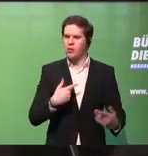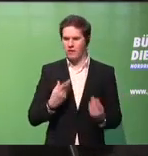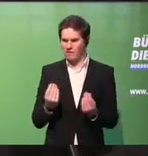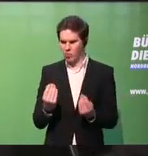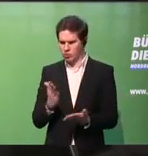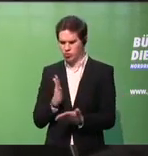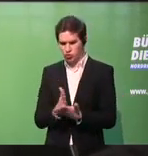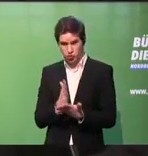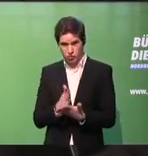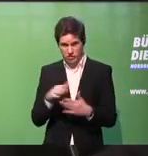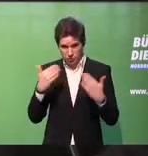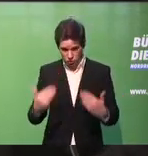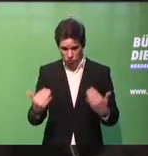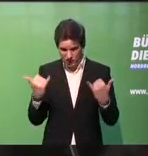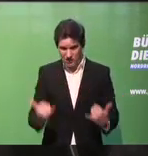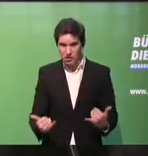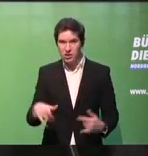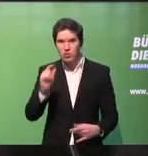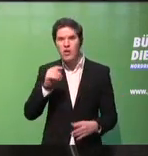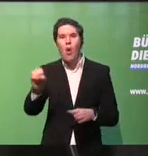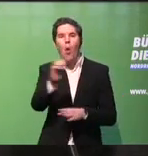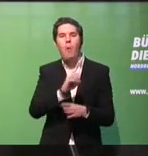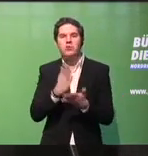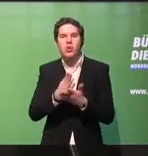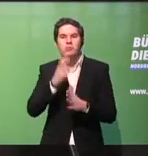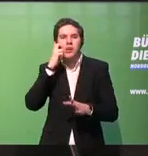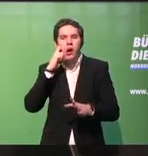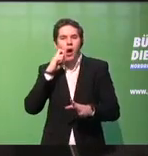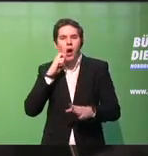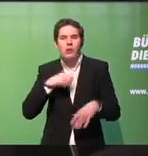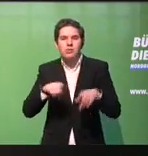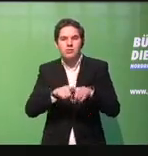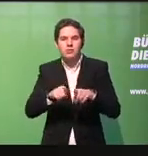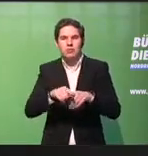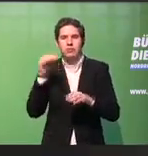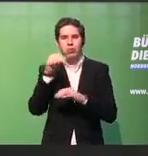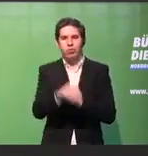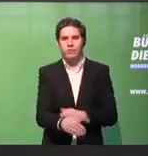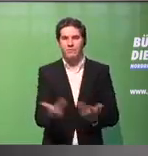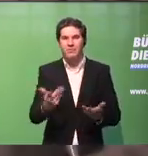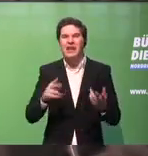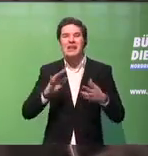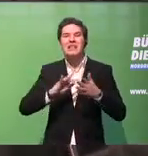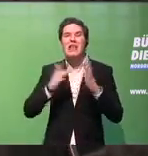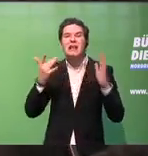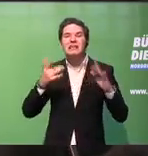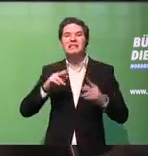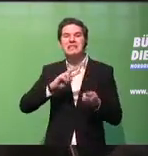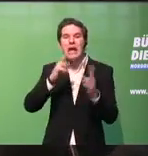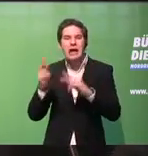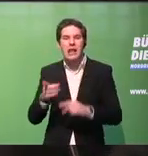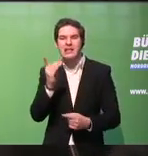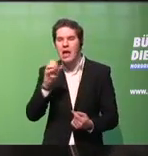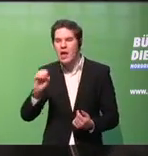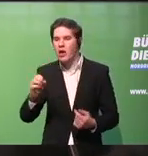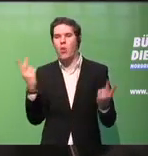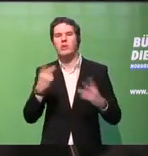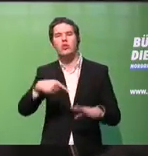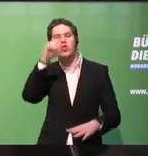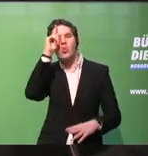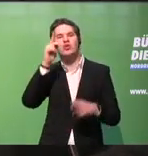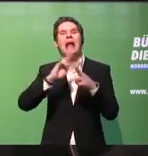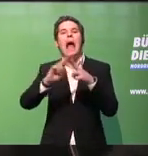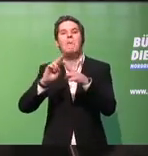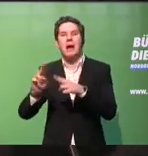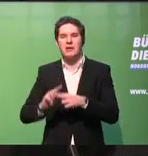die Keimzelle für ein postfossiles Europa. Ob netcycler.de oder Deutschland repariert, ressourcenschonen kann Spaß